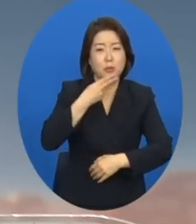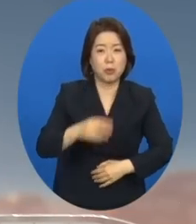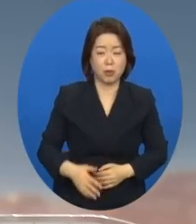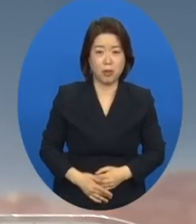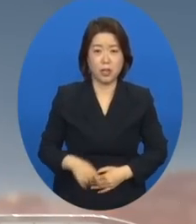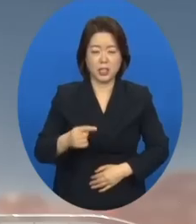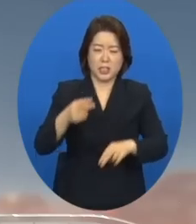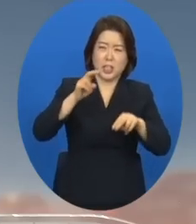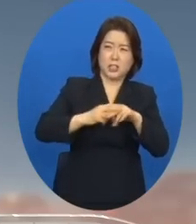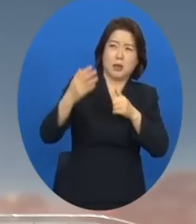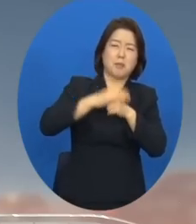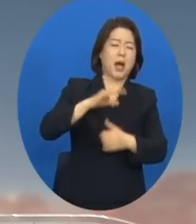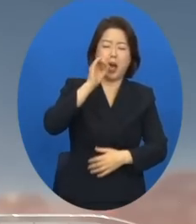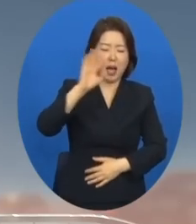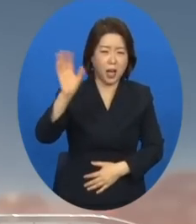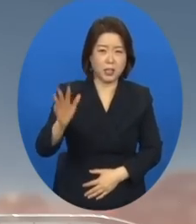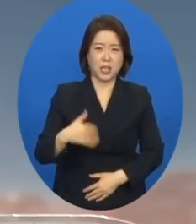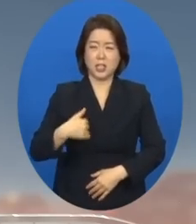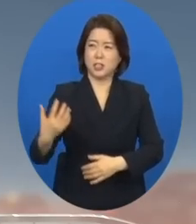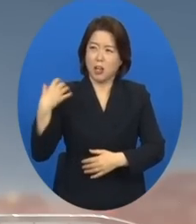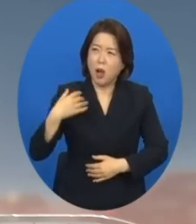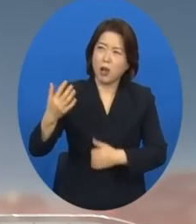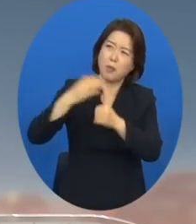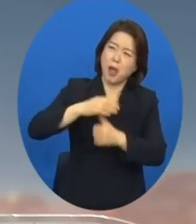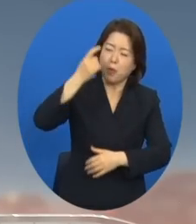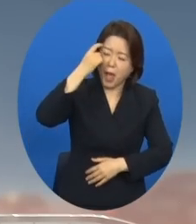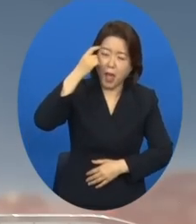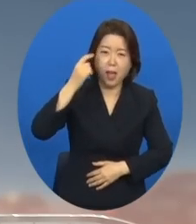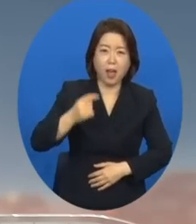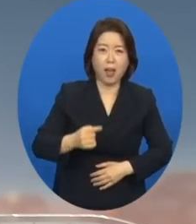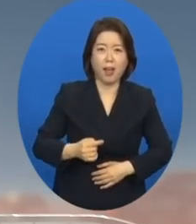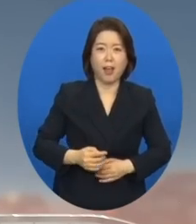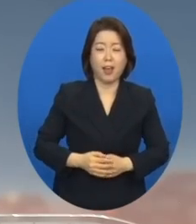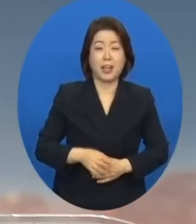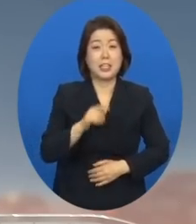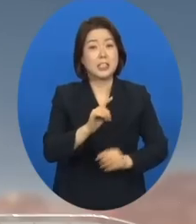이런 직분을 맡겨주셨습니까 저에게 뭐 이런 역할을 맡겨 주셨습니까